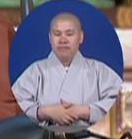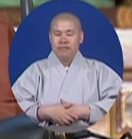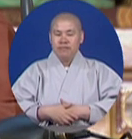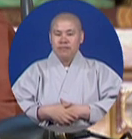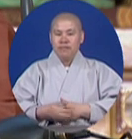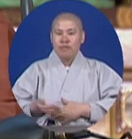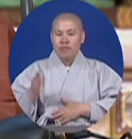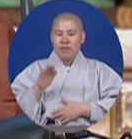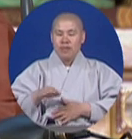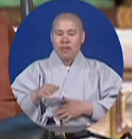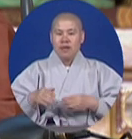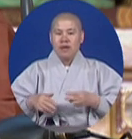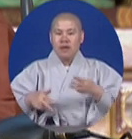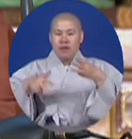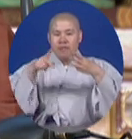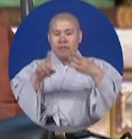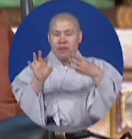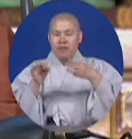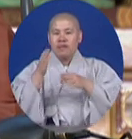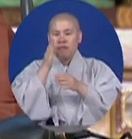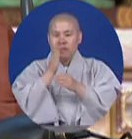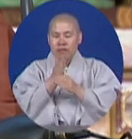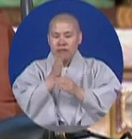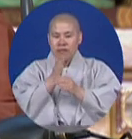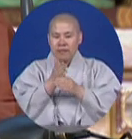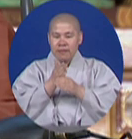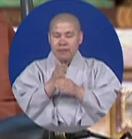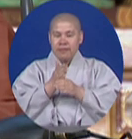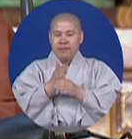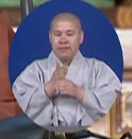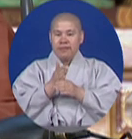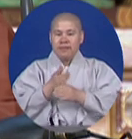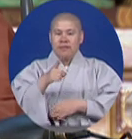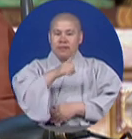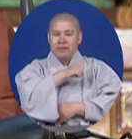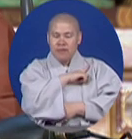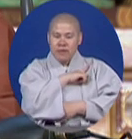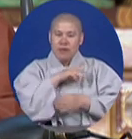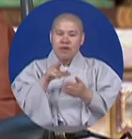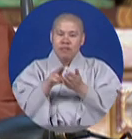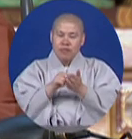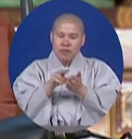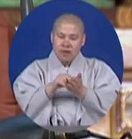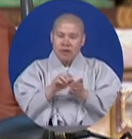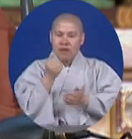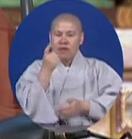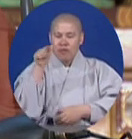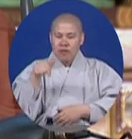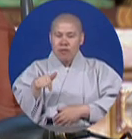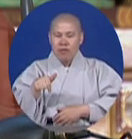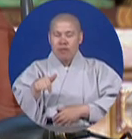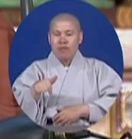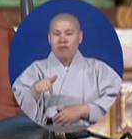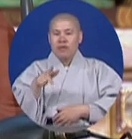근데 이 삼장 중에서 제일 문제가 혹장이지요. 번뇌.